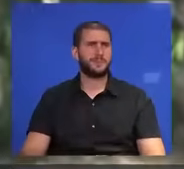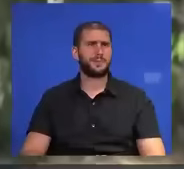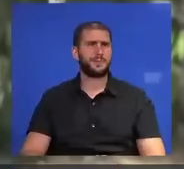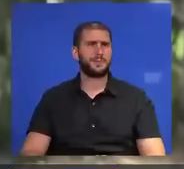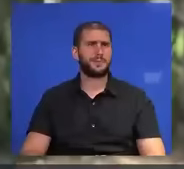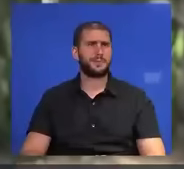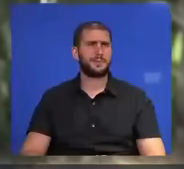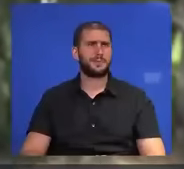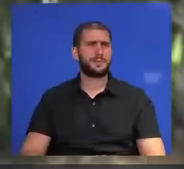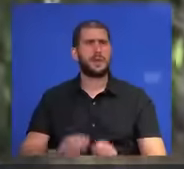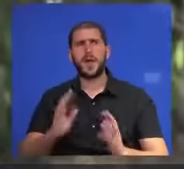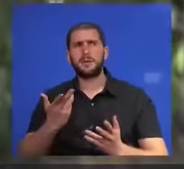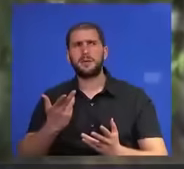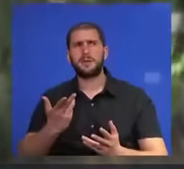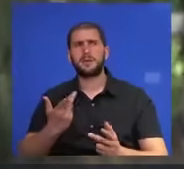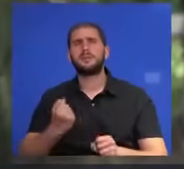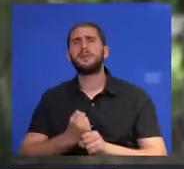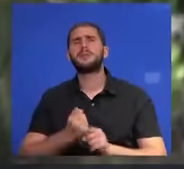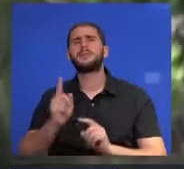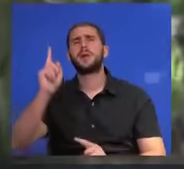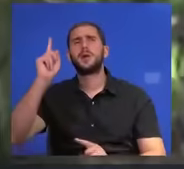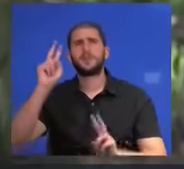למה? מה נעשה? יש אלהים.